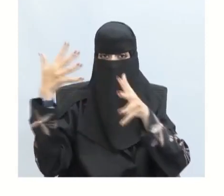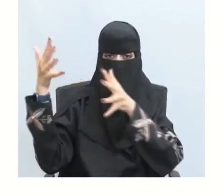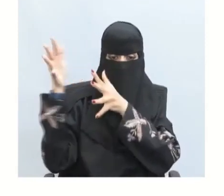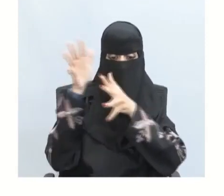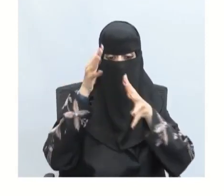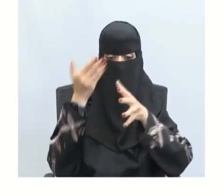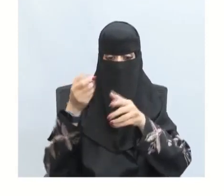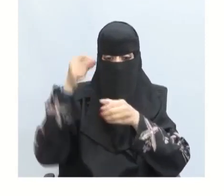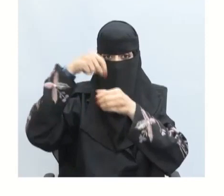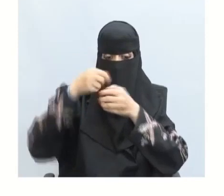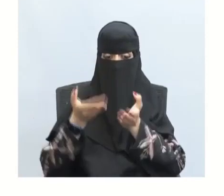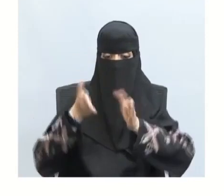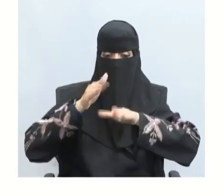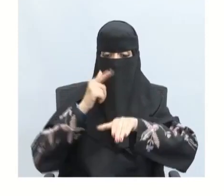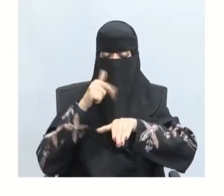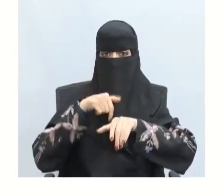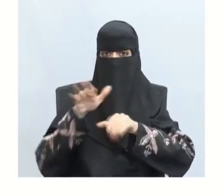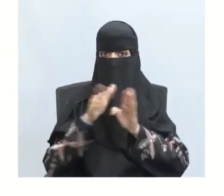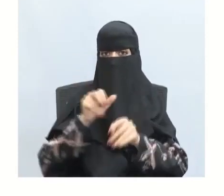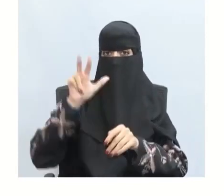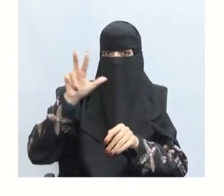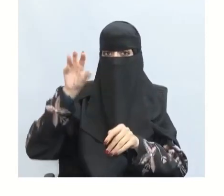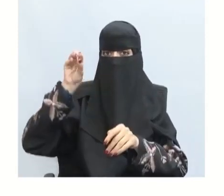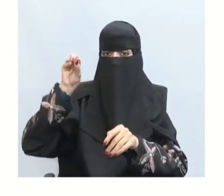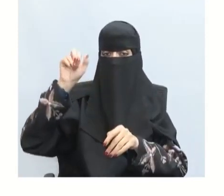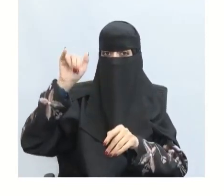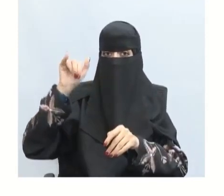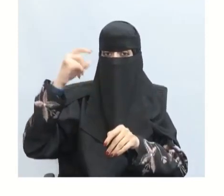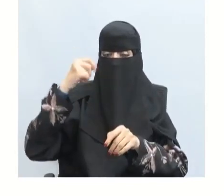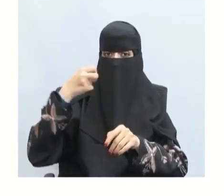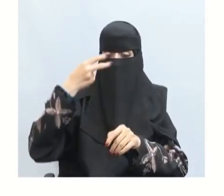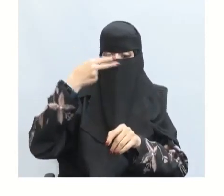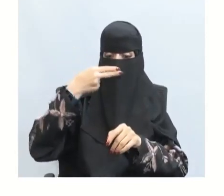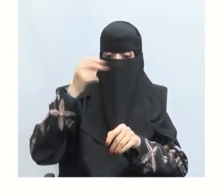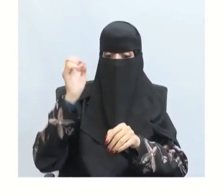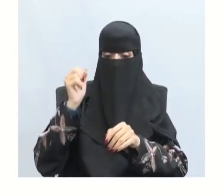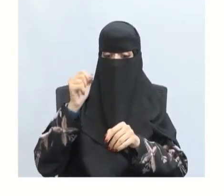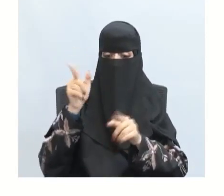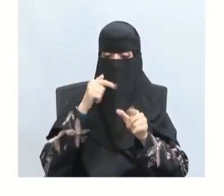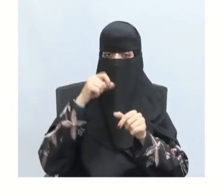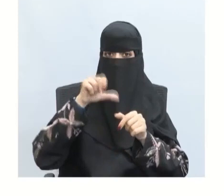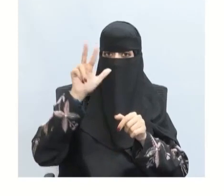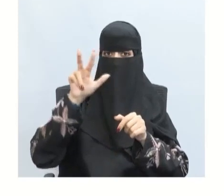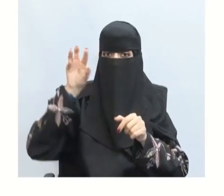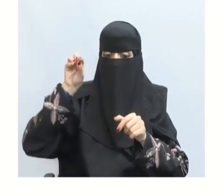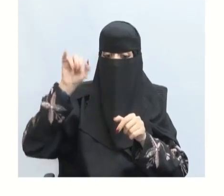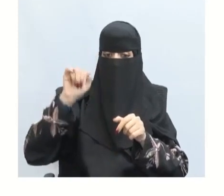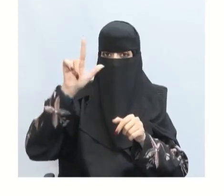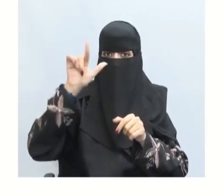ويحتوي الغاز في غالبيته على الهيدروجين والهيليوم